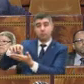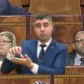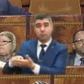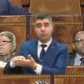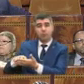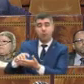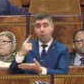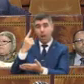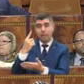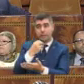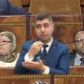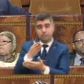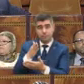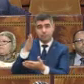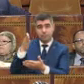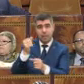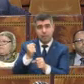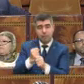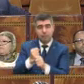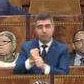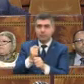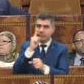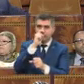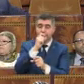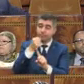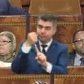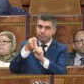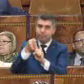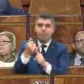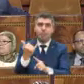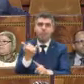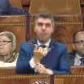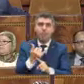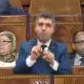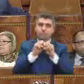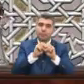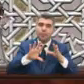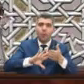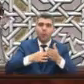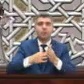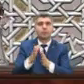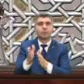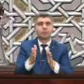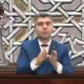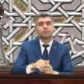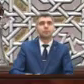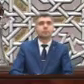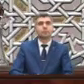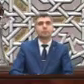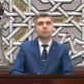سنويا، وبالتالي ينبغي انكم تبذلوا مجهودات. شكرا السيد النائب. هل هناك من تعقيب اضافي؟